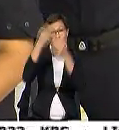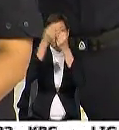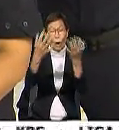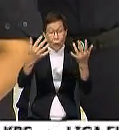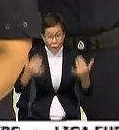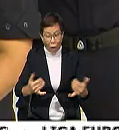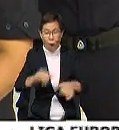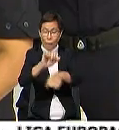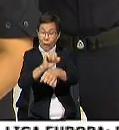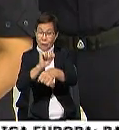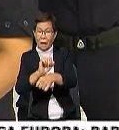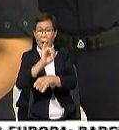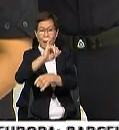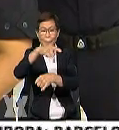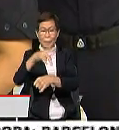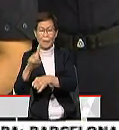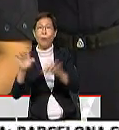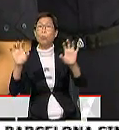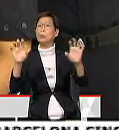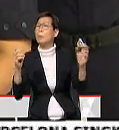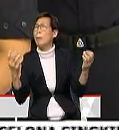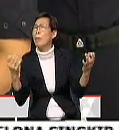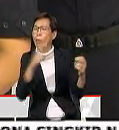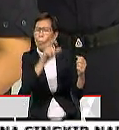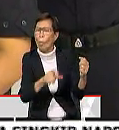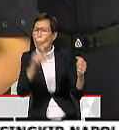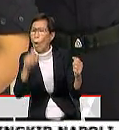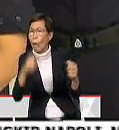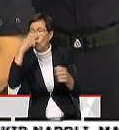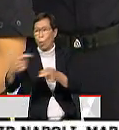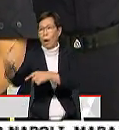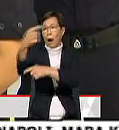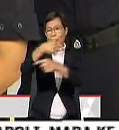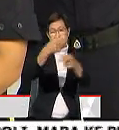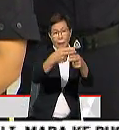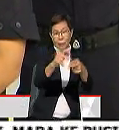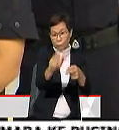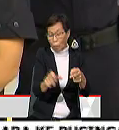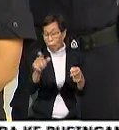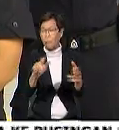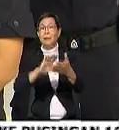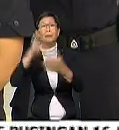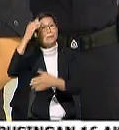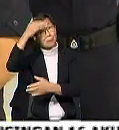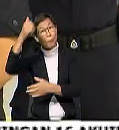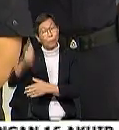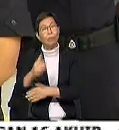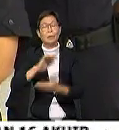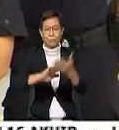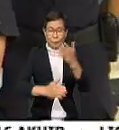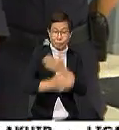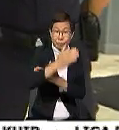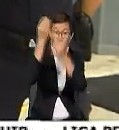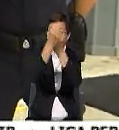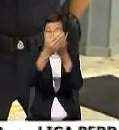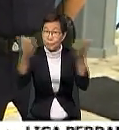hari ini penugasan di IPD Pontian sendiri berapa ramai untuk hari penamaan? Ya, assalamualaikum dan selamat pagi. Untuk makluman